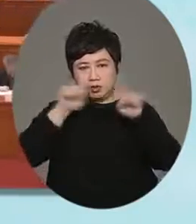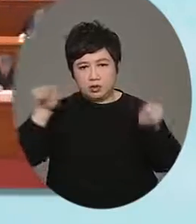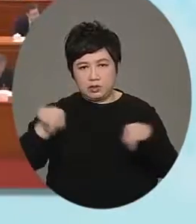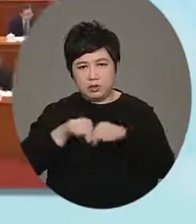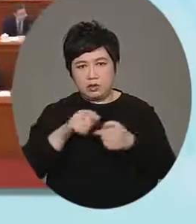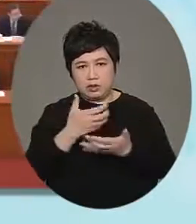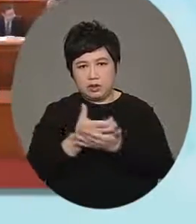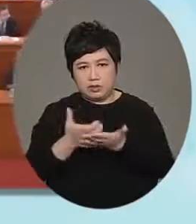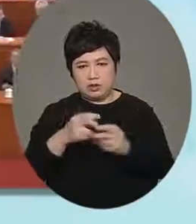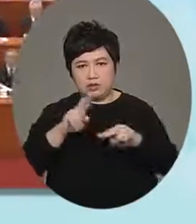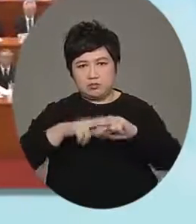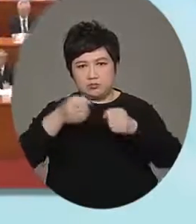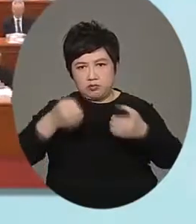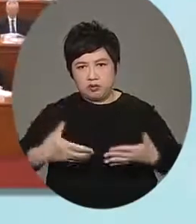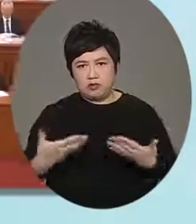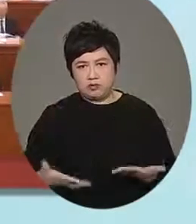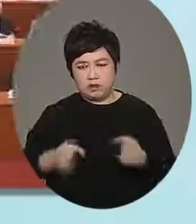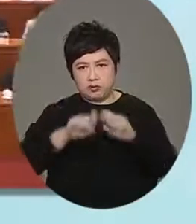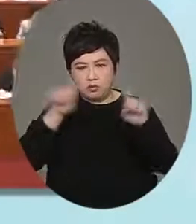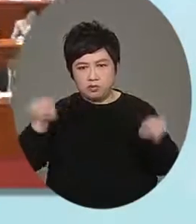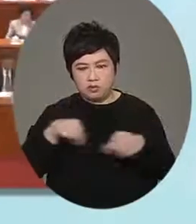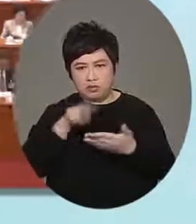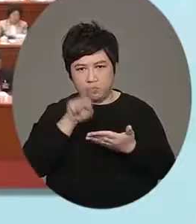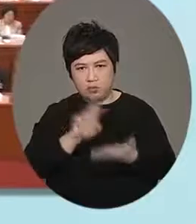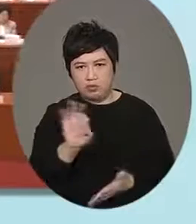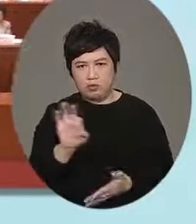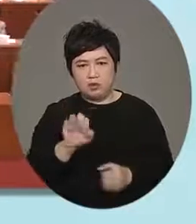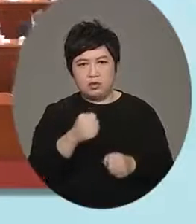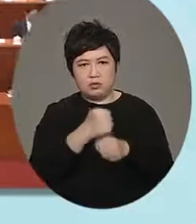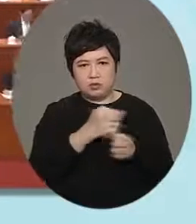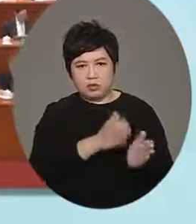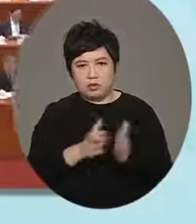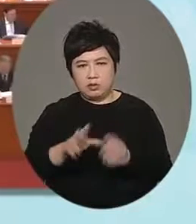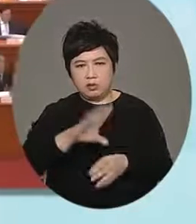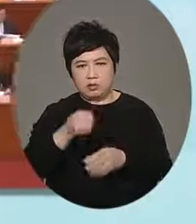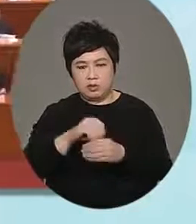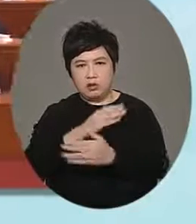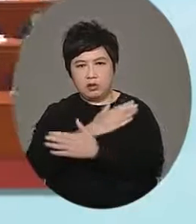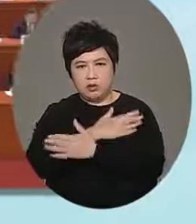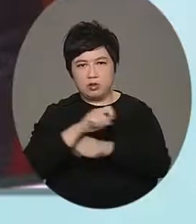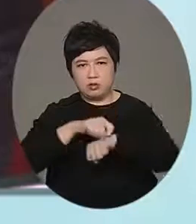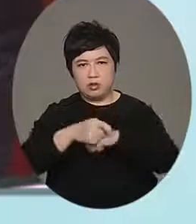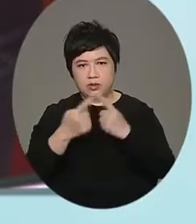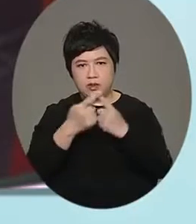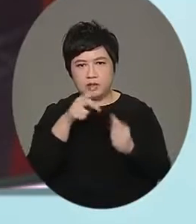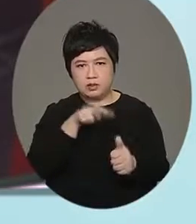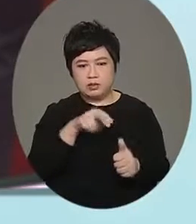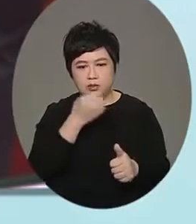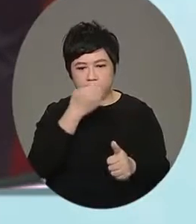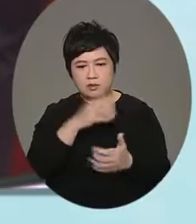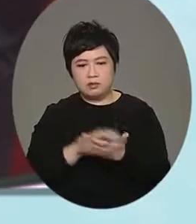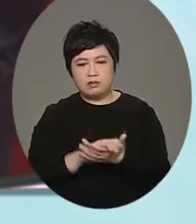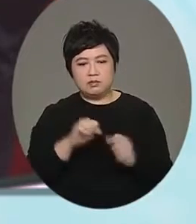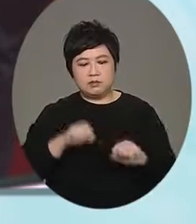国两制字眼，今年没有在报告出现，工作部署部分就加入了爱国者治港。 坚定支